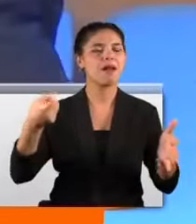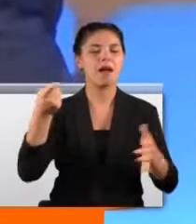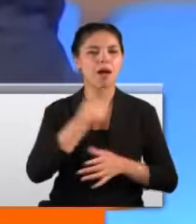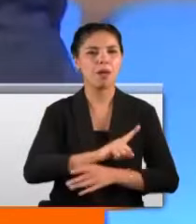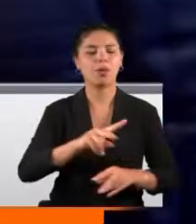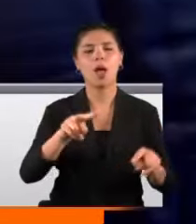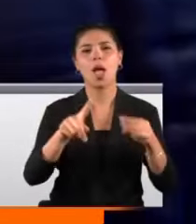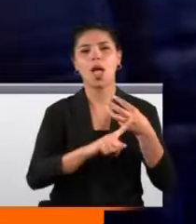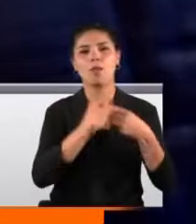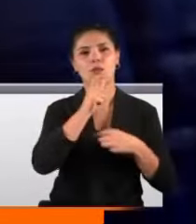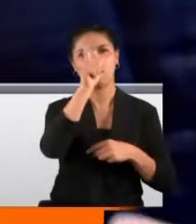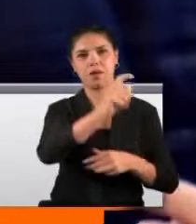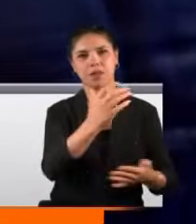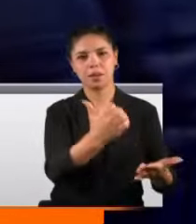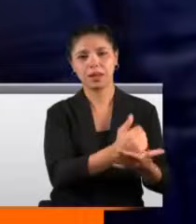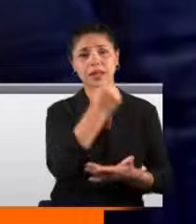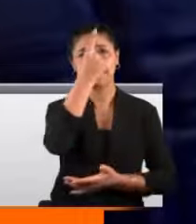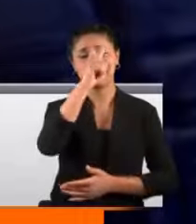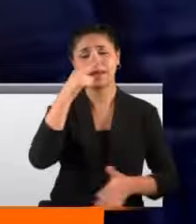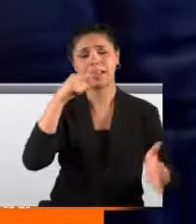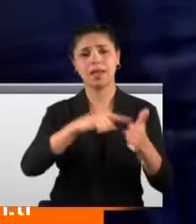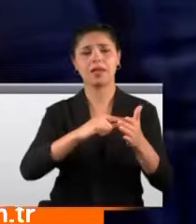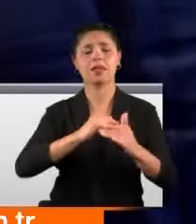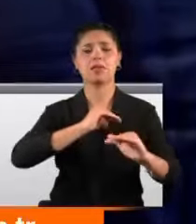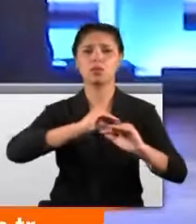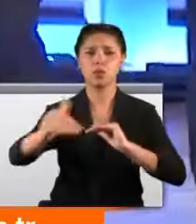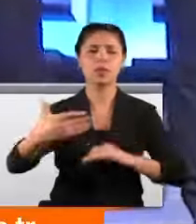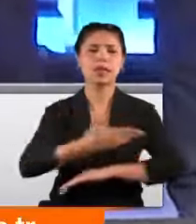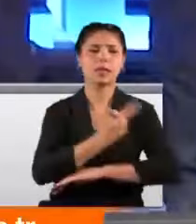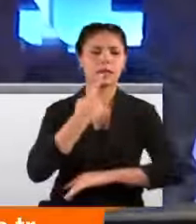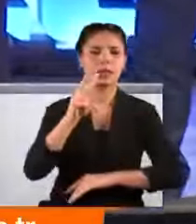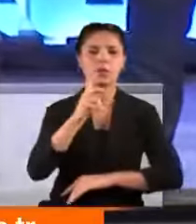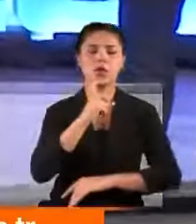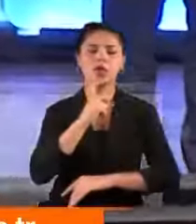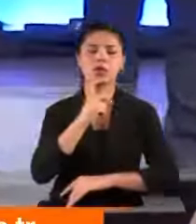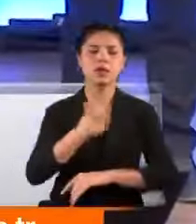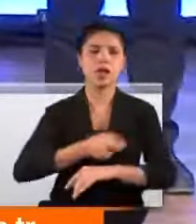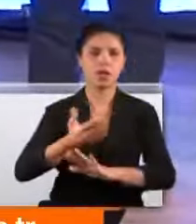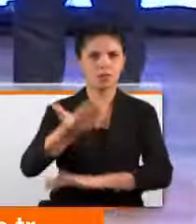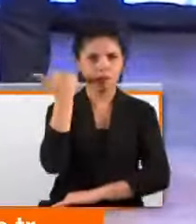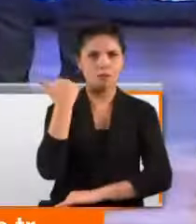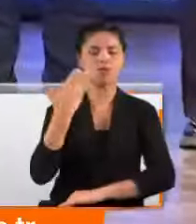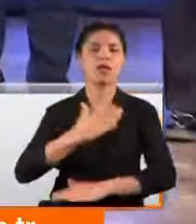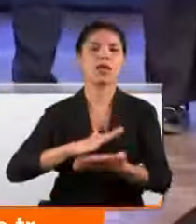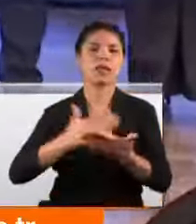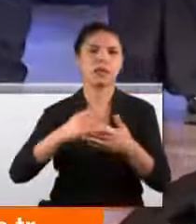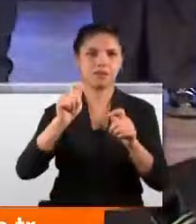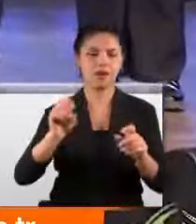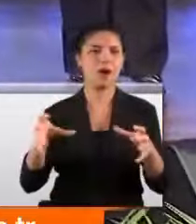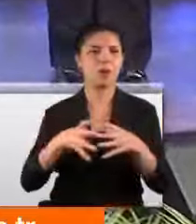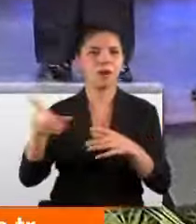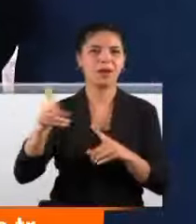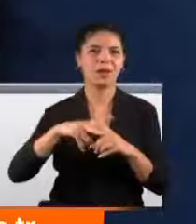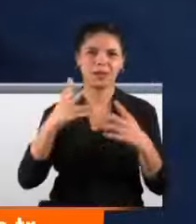Akpınar kazanmıştı. Tek gayemiz hemşerilerimize hizmet etmek diyerek 24 saat önce partisinden istifa etti Akpınar. AK Parti